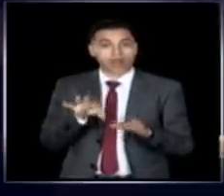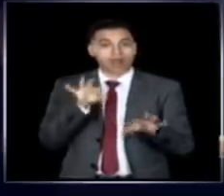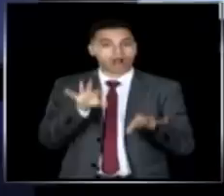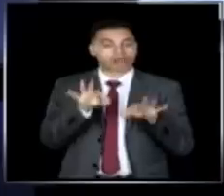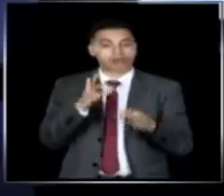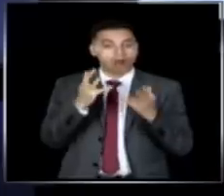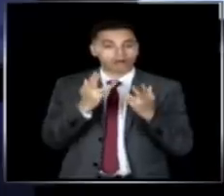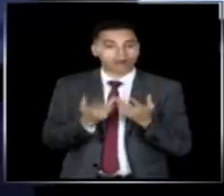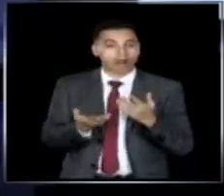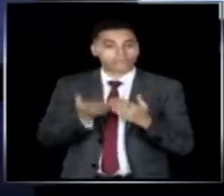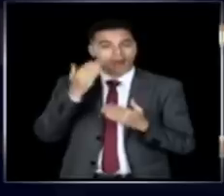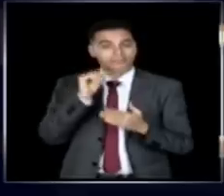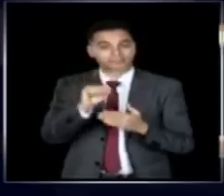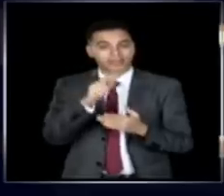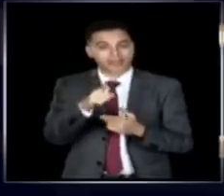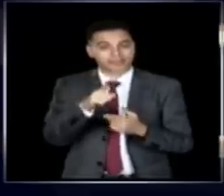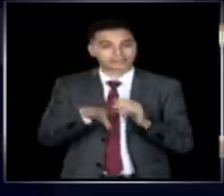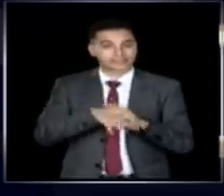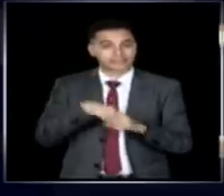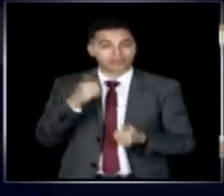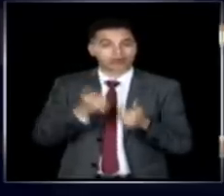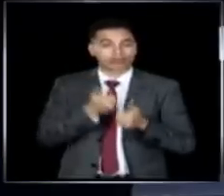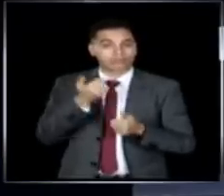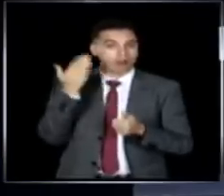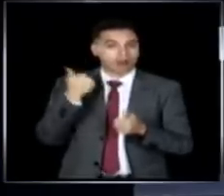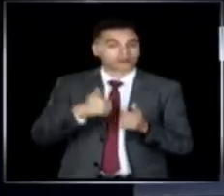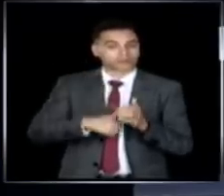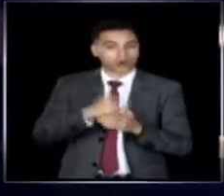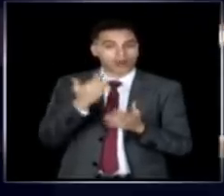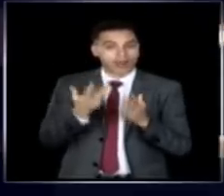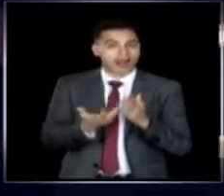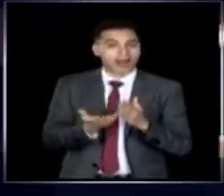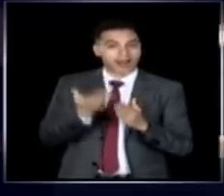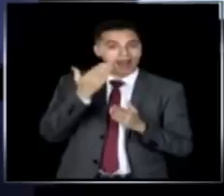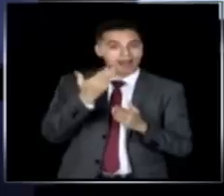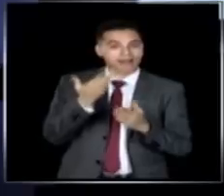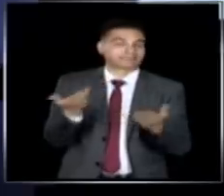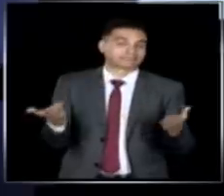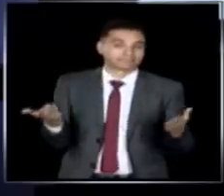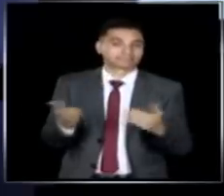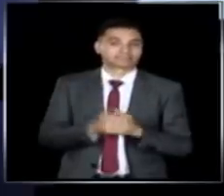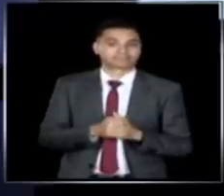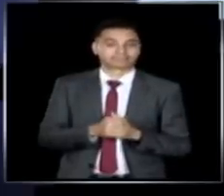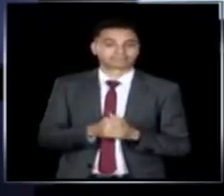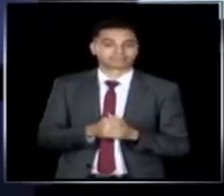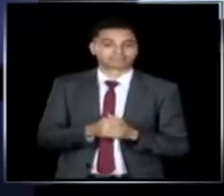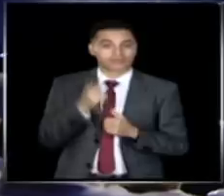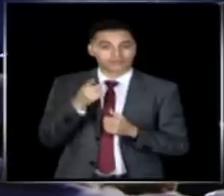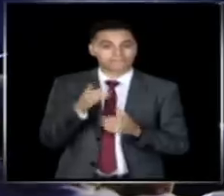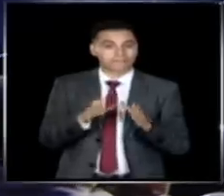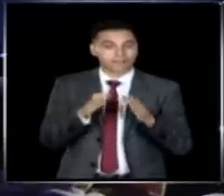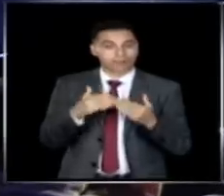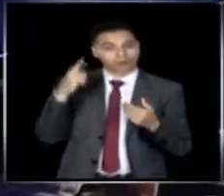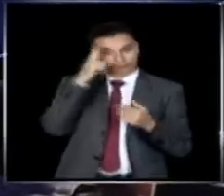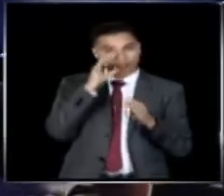المجموعه، والارقام ما بتكذبش. برافو عليكم، حافظين انتوا. مجموعتكم صعبه